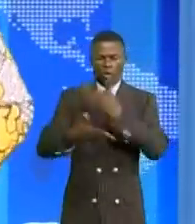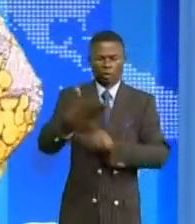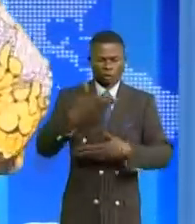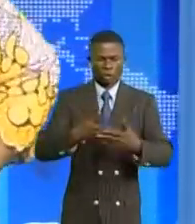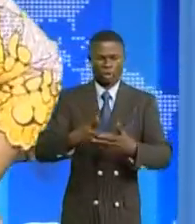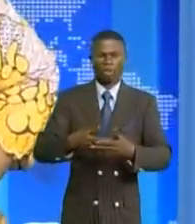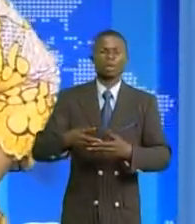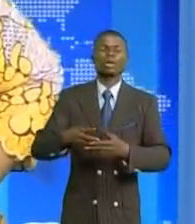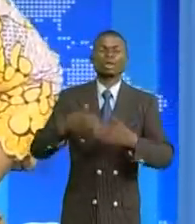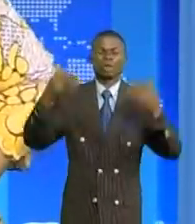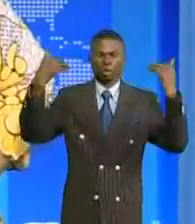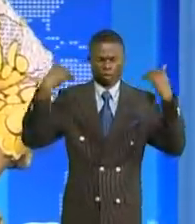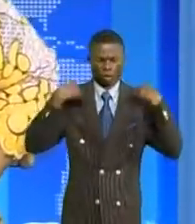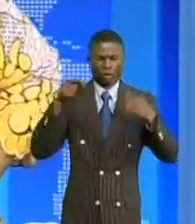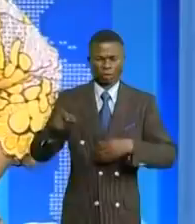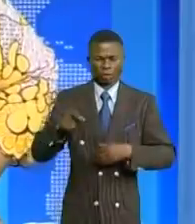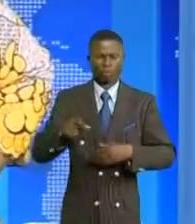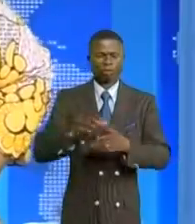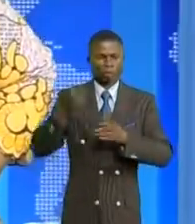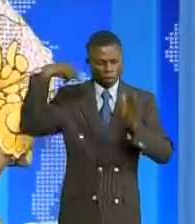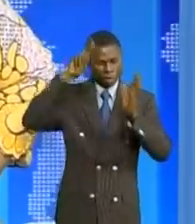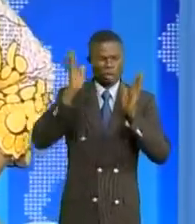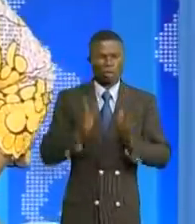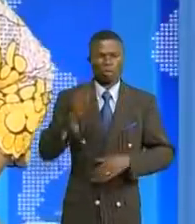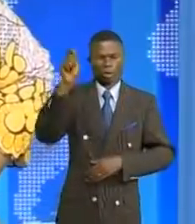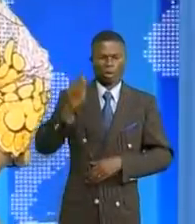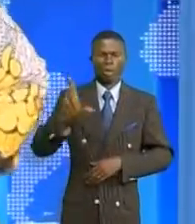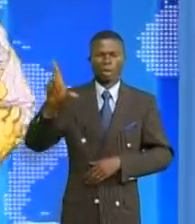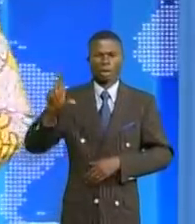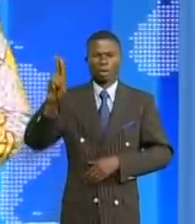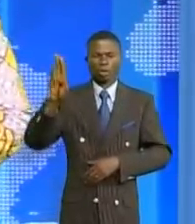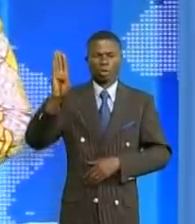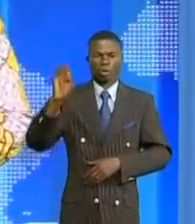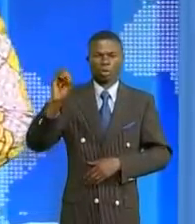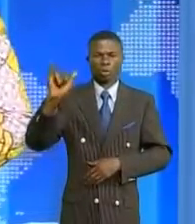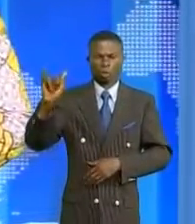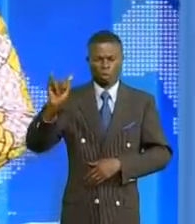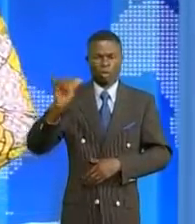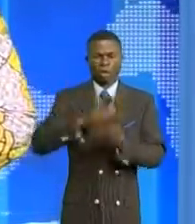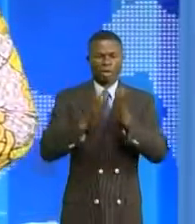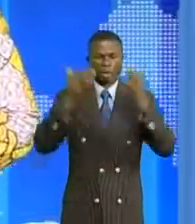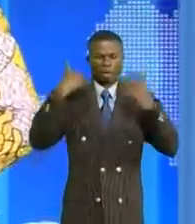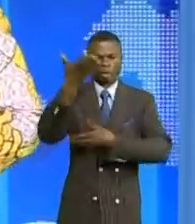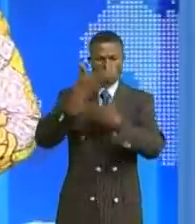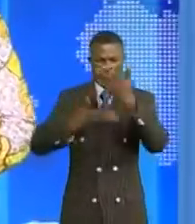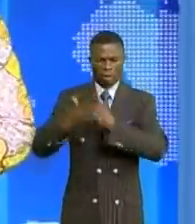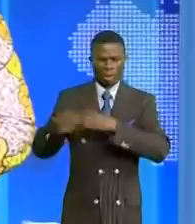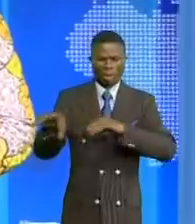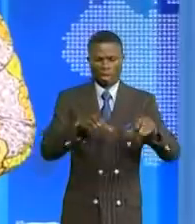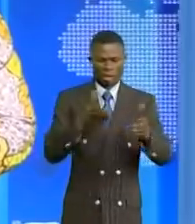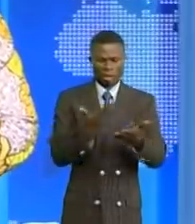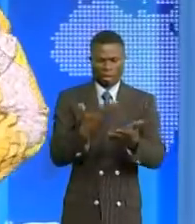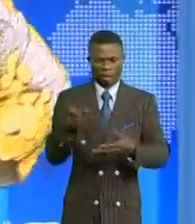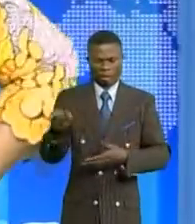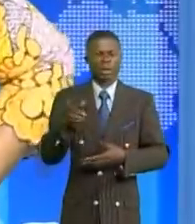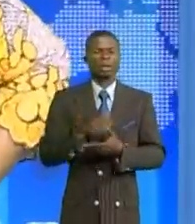de la ville et bien le gouverneur john inoubou ya et son adjoint ont pris position de leur pouvoir au cours d'une cérémonie de repris lors de remises